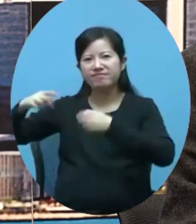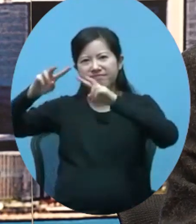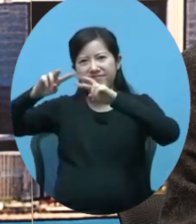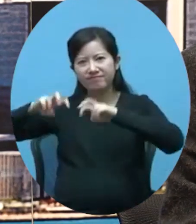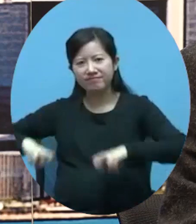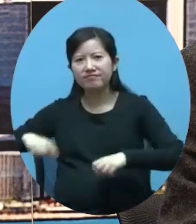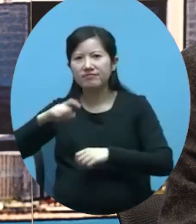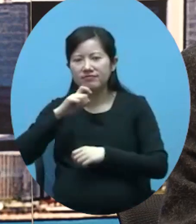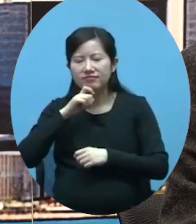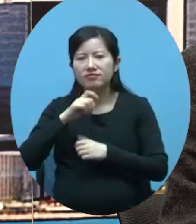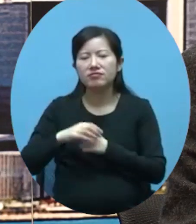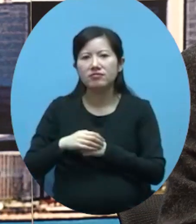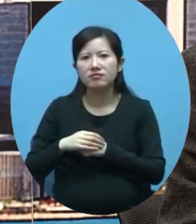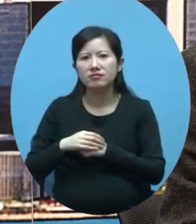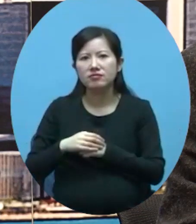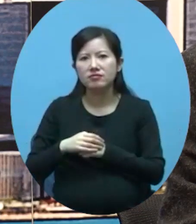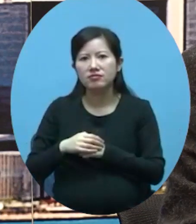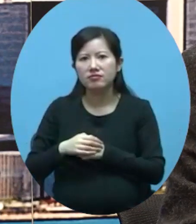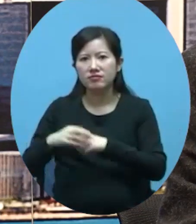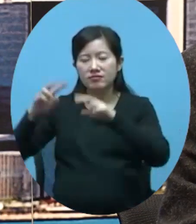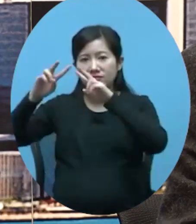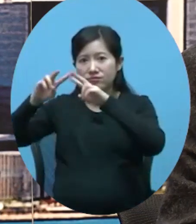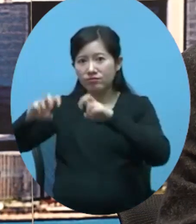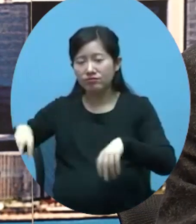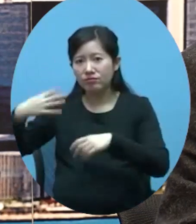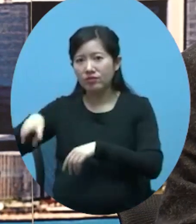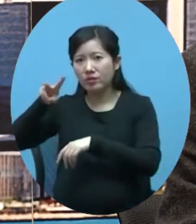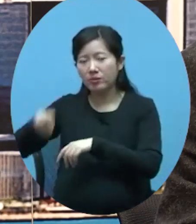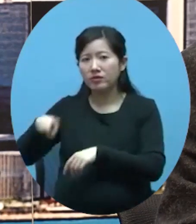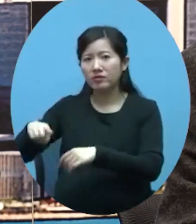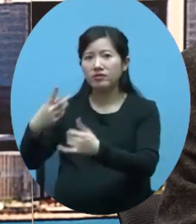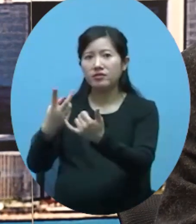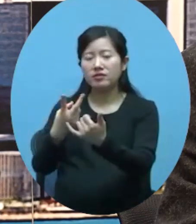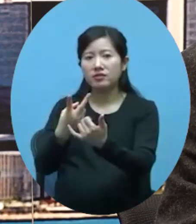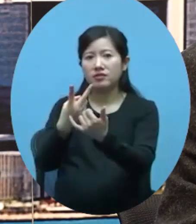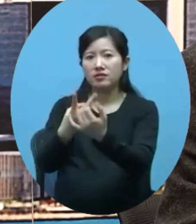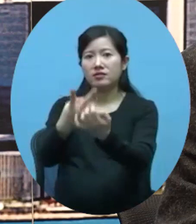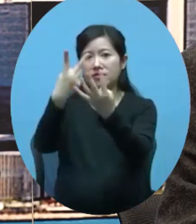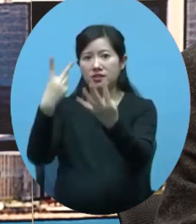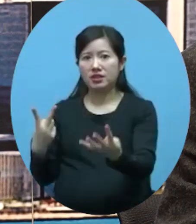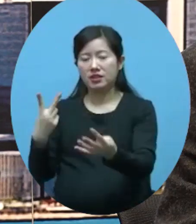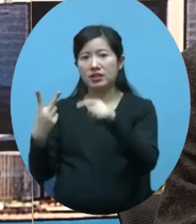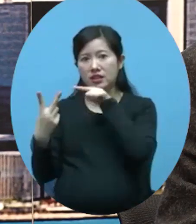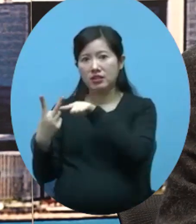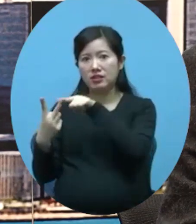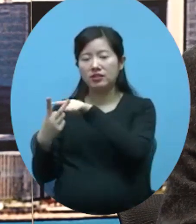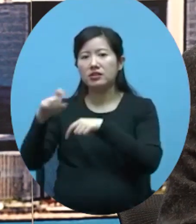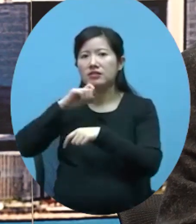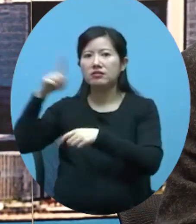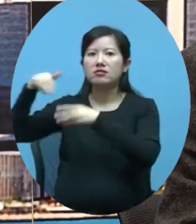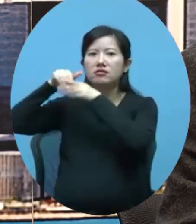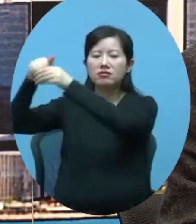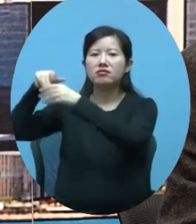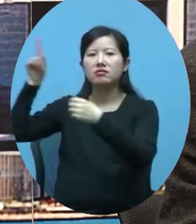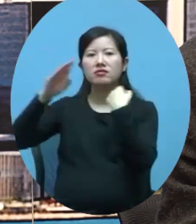查之後呢就在其中的六位裡面有兩個就已經向法庭就申請傳票